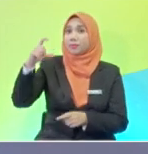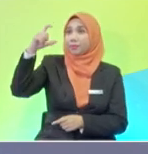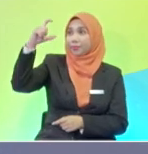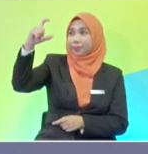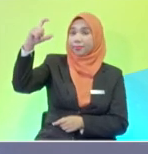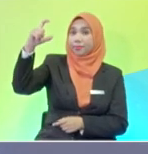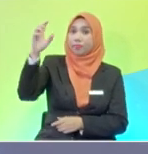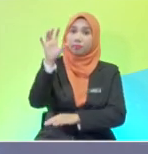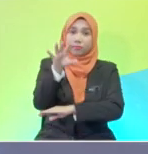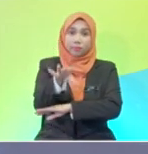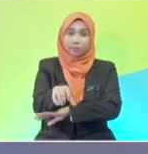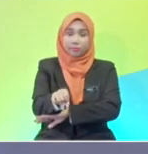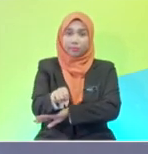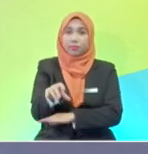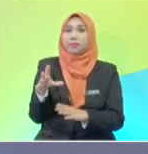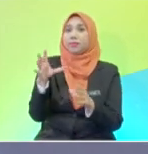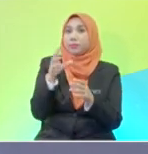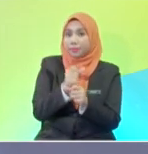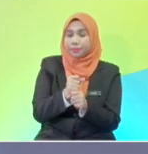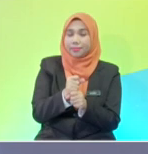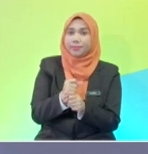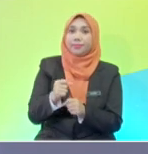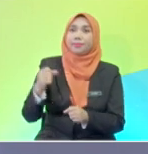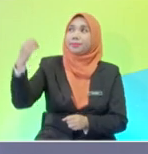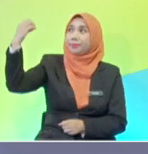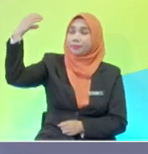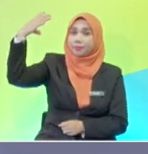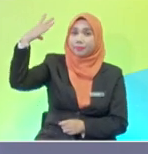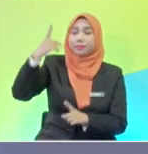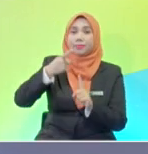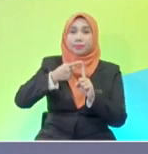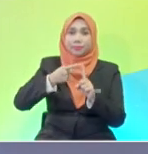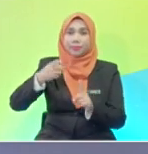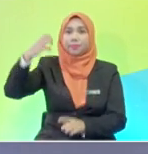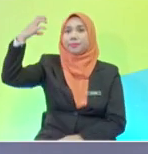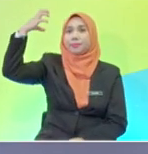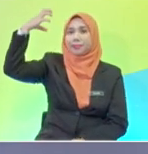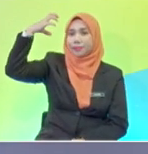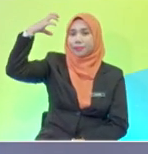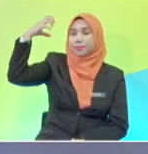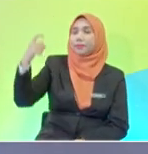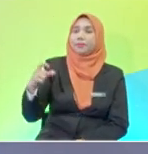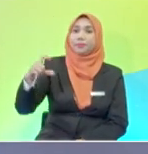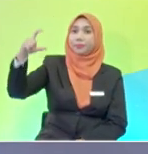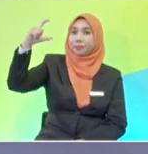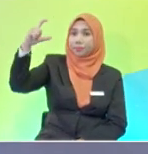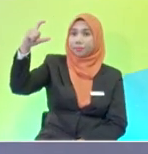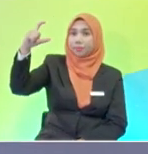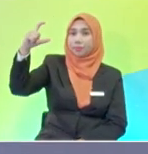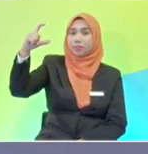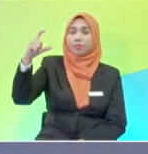mendapat cahaya daripada matahari dan kalau kita tidak tahu bulat Cahaya Bulan